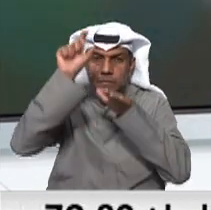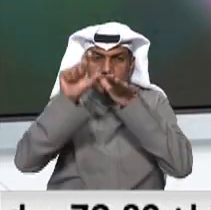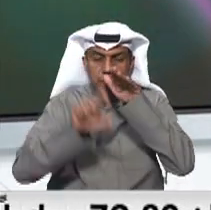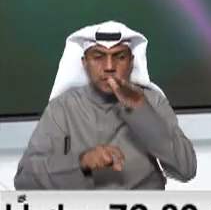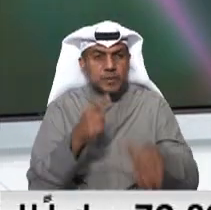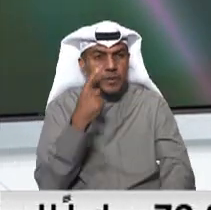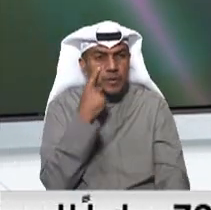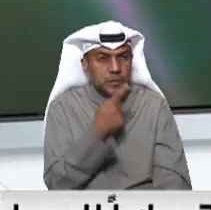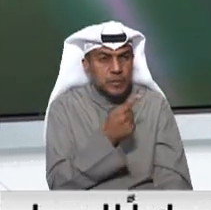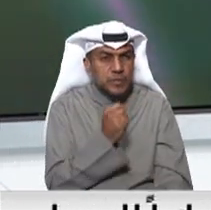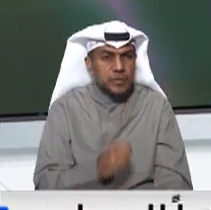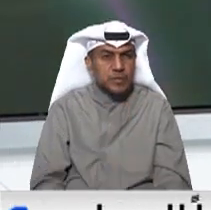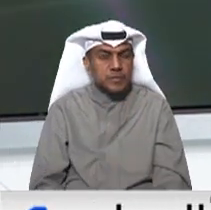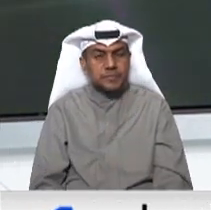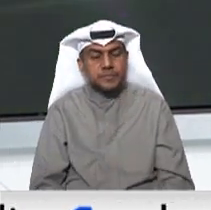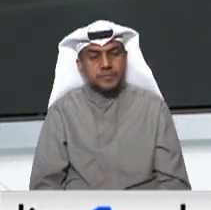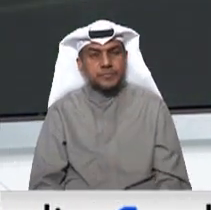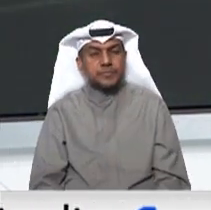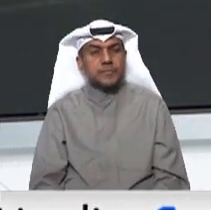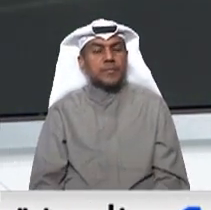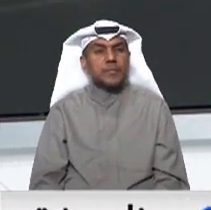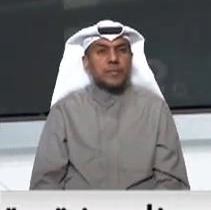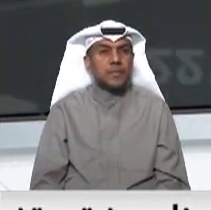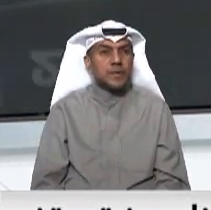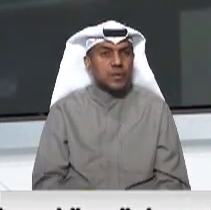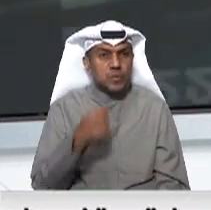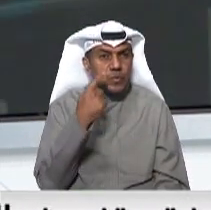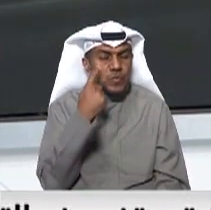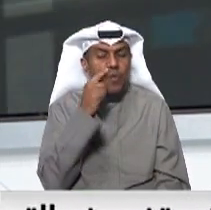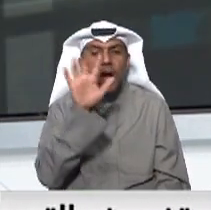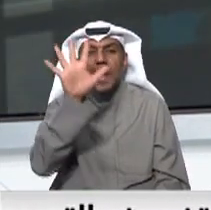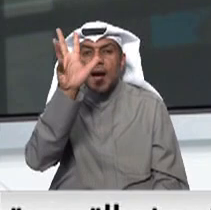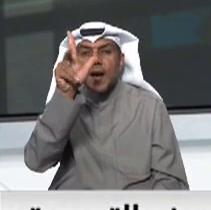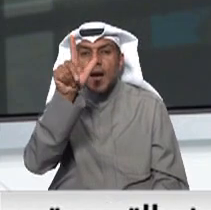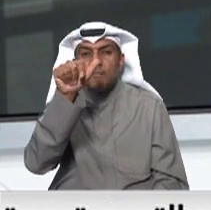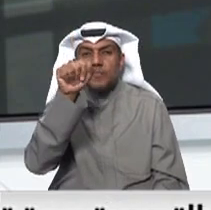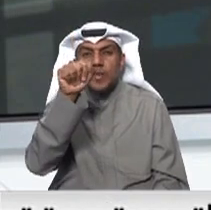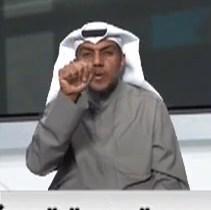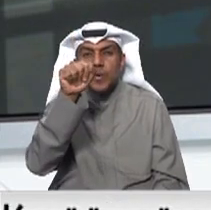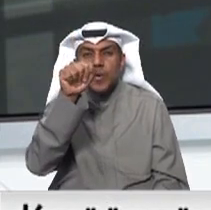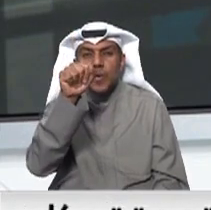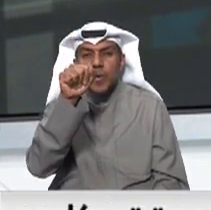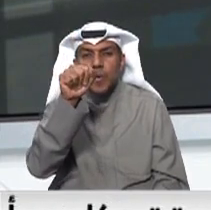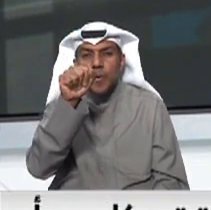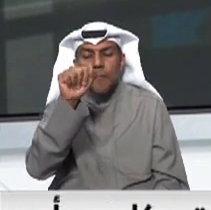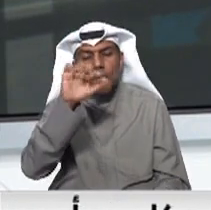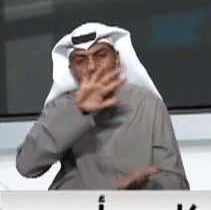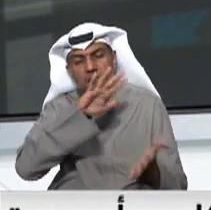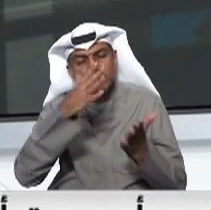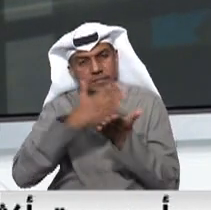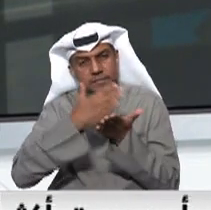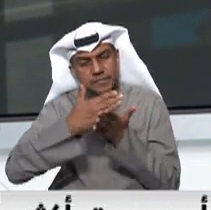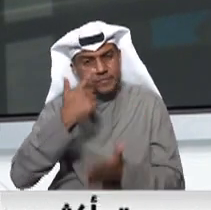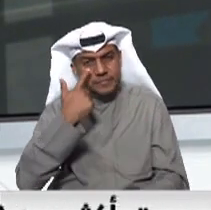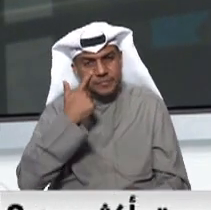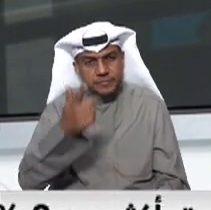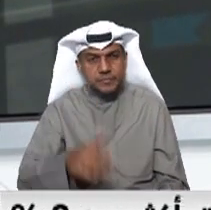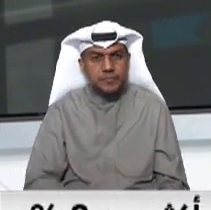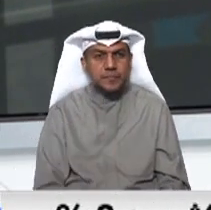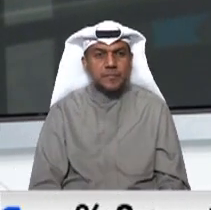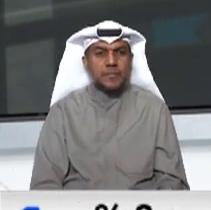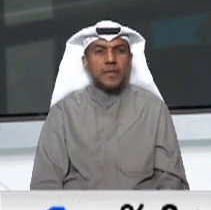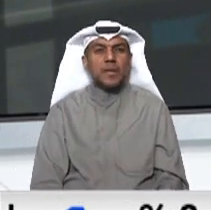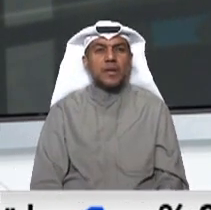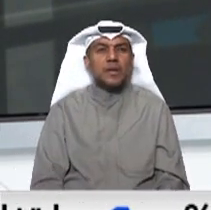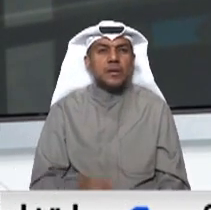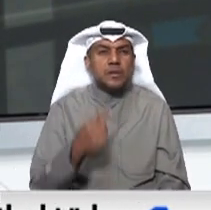الساعة 5:05 دقائق. بالنسبة للطقس المتوقع لمدينة الكويت خلال 5 أيام القادمة بمشيئة الله، الأجواء راح تكون